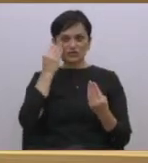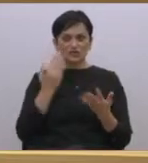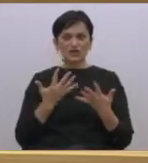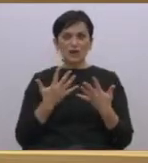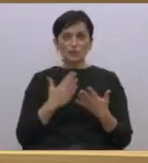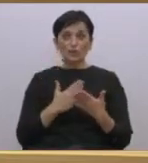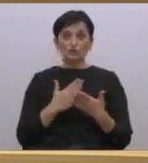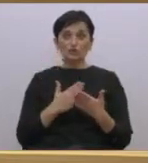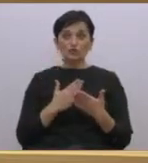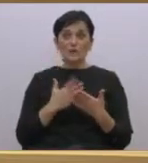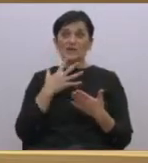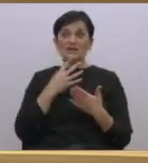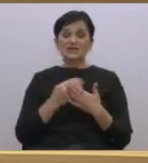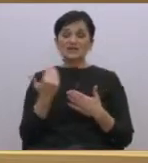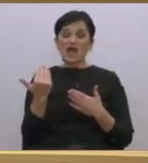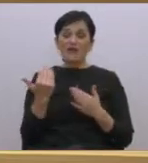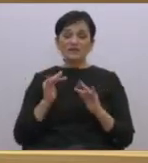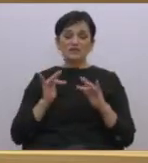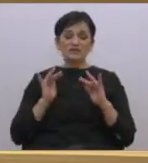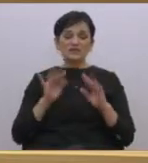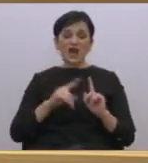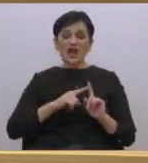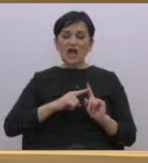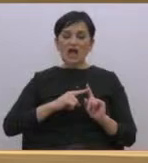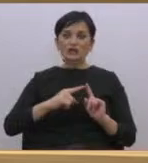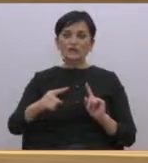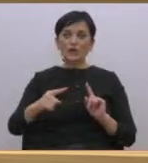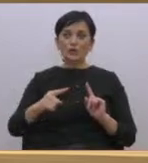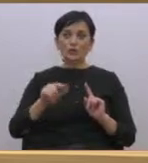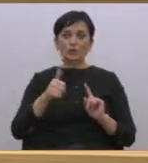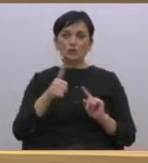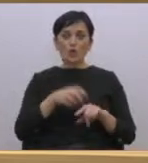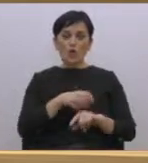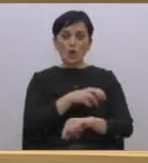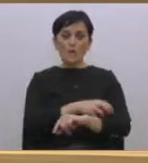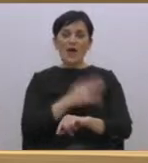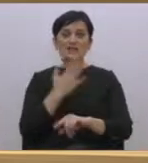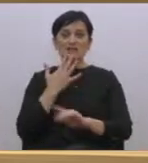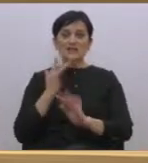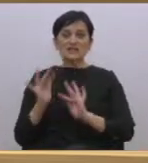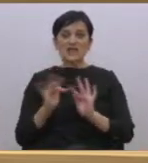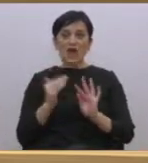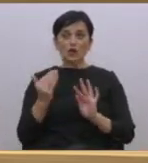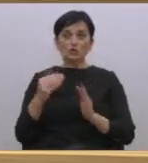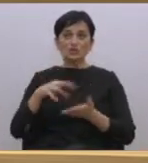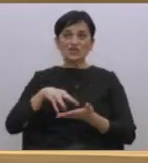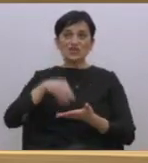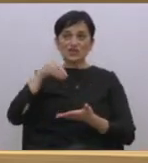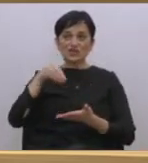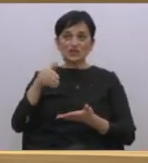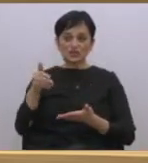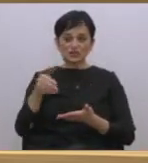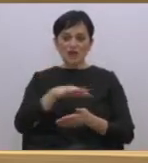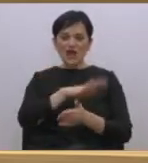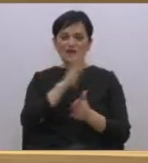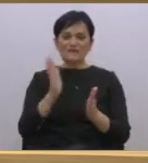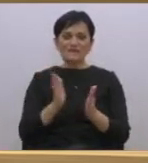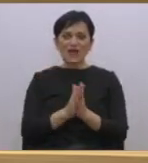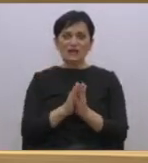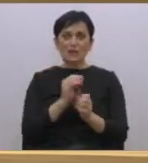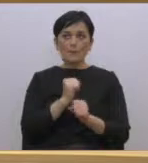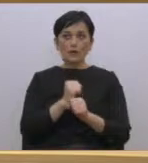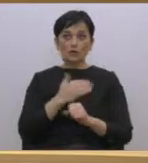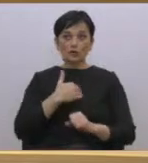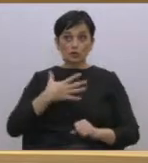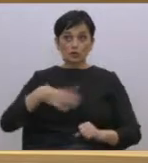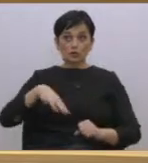genialis. Teli tawisi sakmiano bisgan malo băși, rogorc partia națmozrauba, mise girșma, huela perigaket, ai mistuisrom, cueni